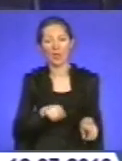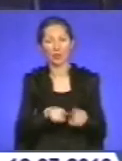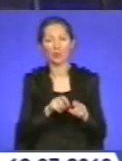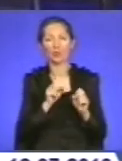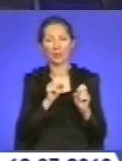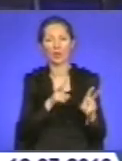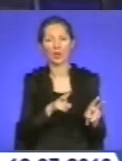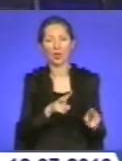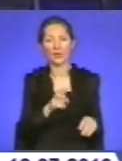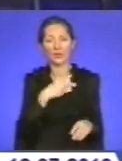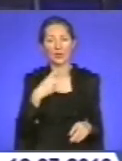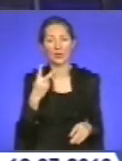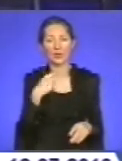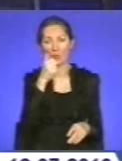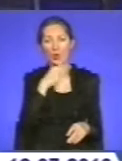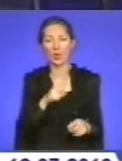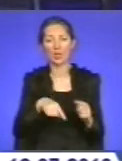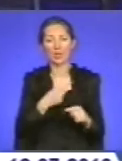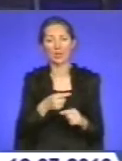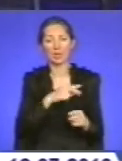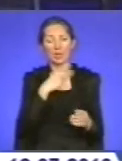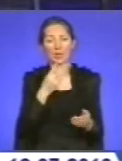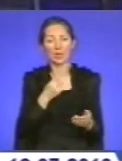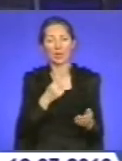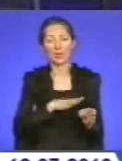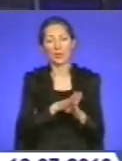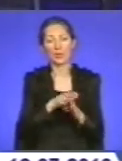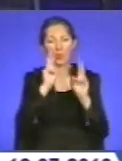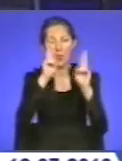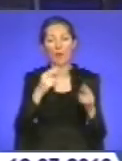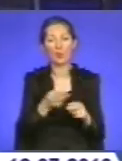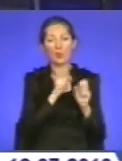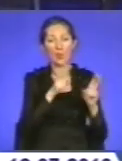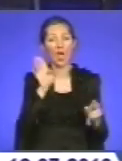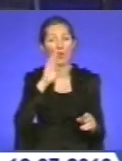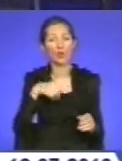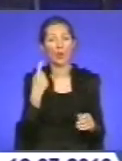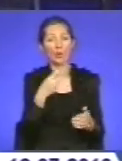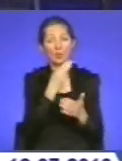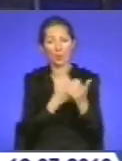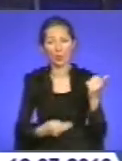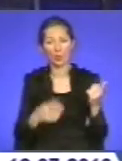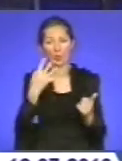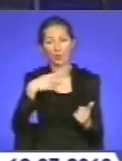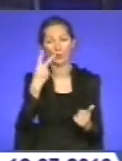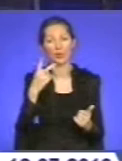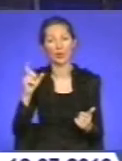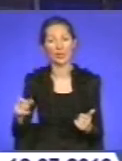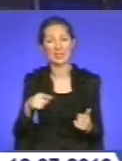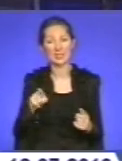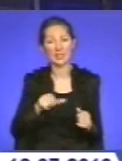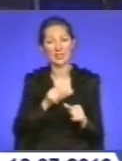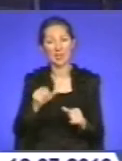У 2012 році через нехтування правил безпеки на воді в області загинуло 42 особи, з них 5 дітей. Спочатку цього